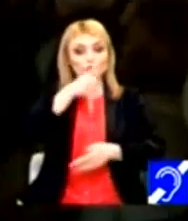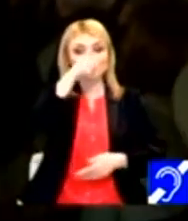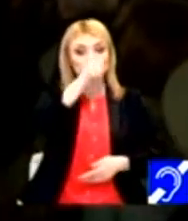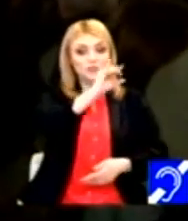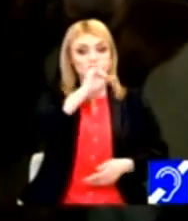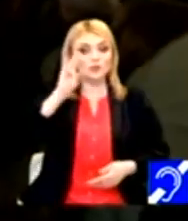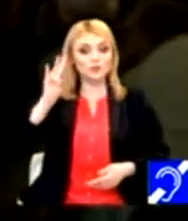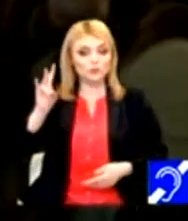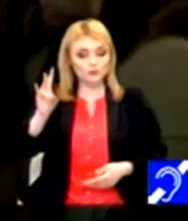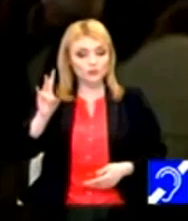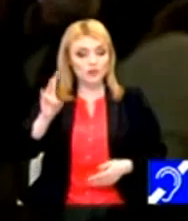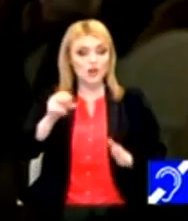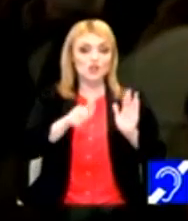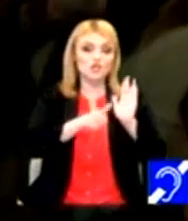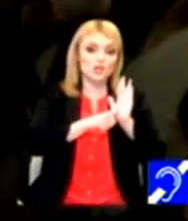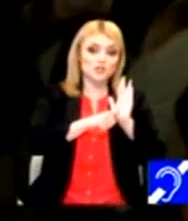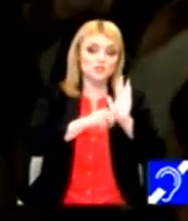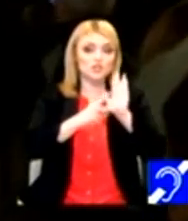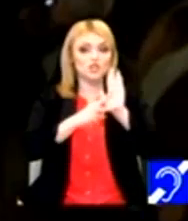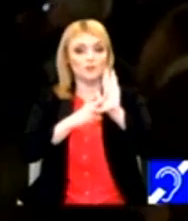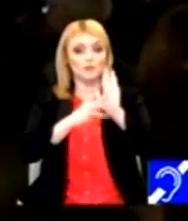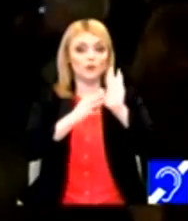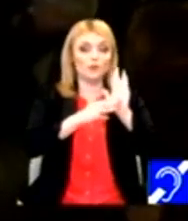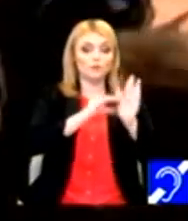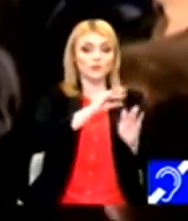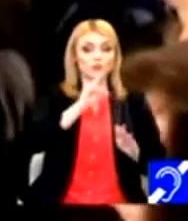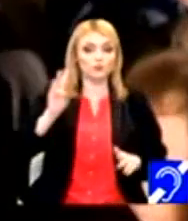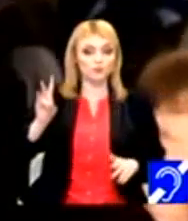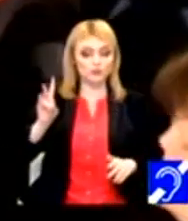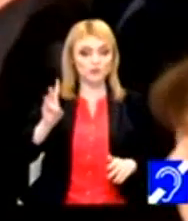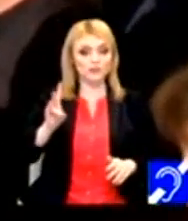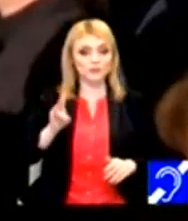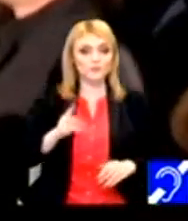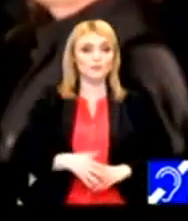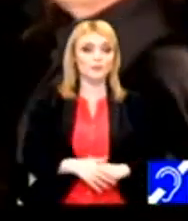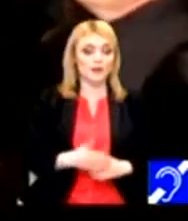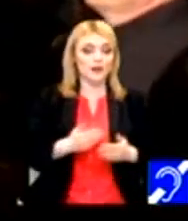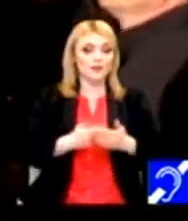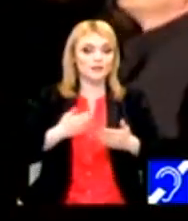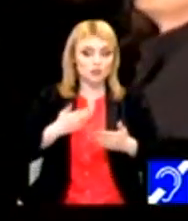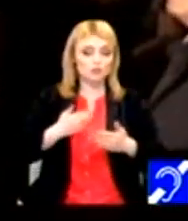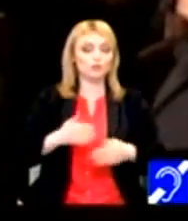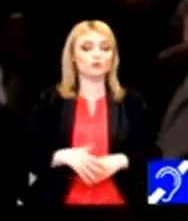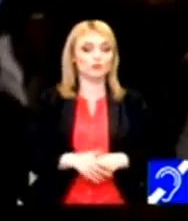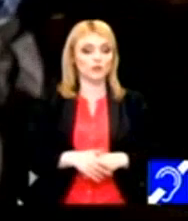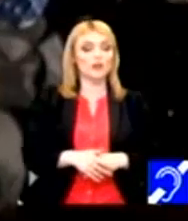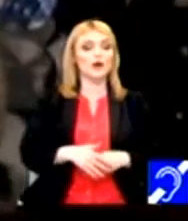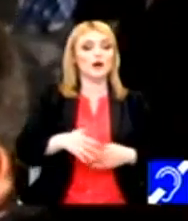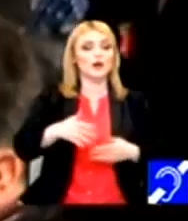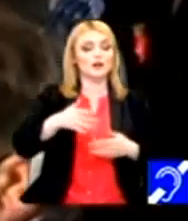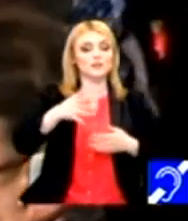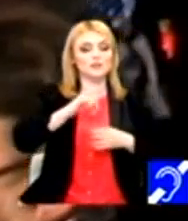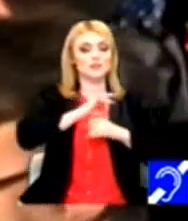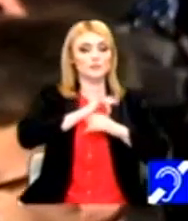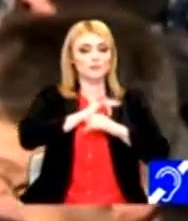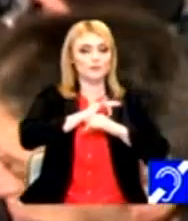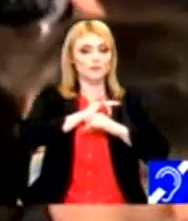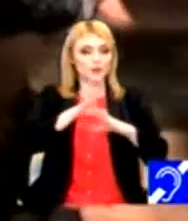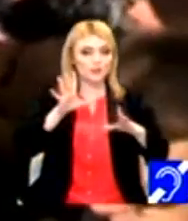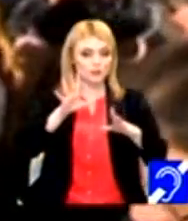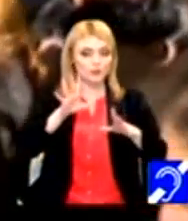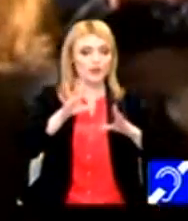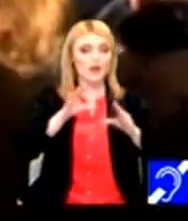mai în vârstă de 63 de ani ar trebui să aibă permisiune de a ieși de la domiciliu, se